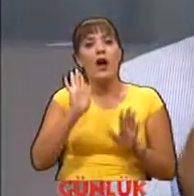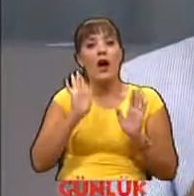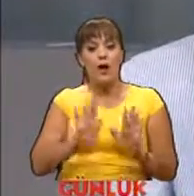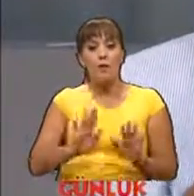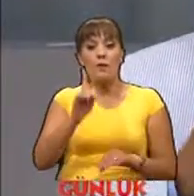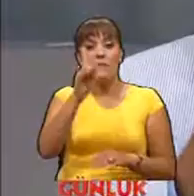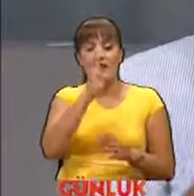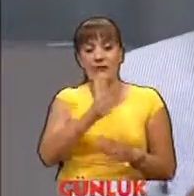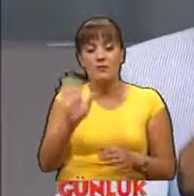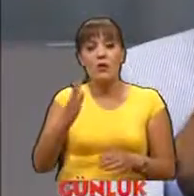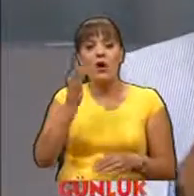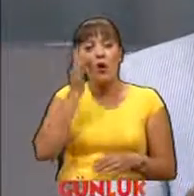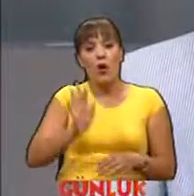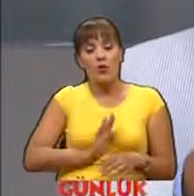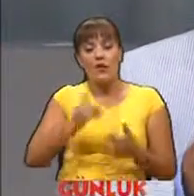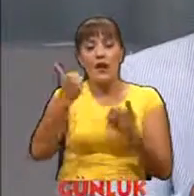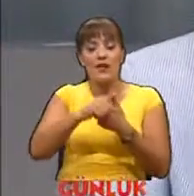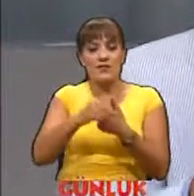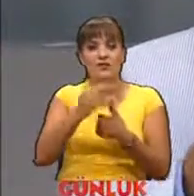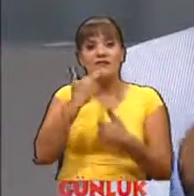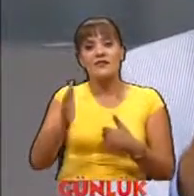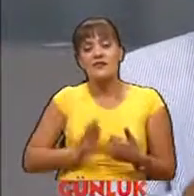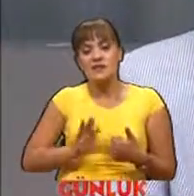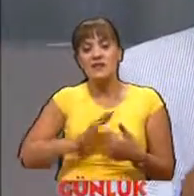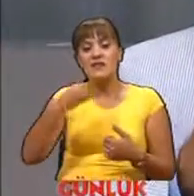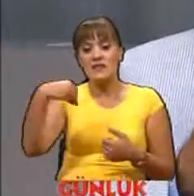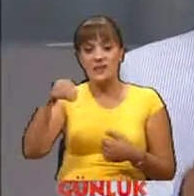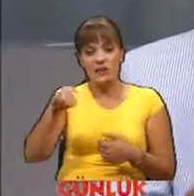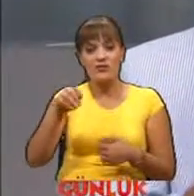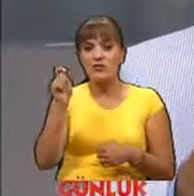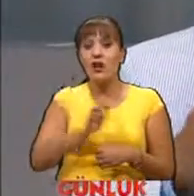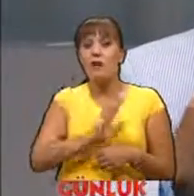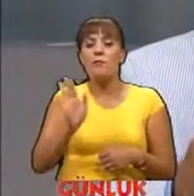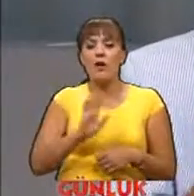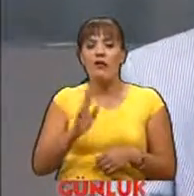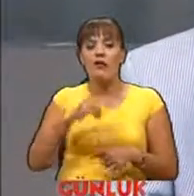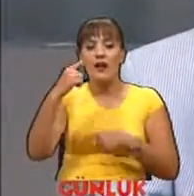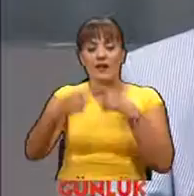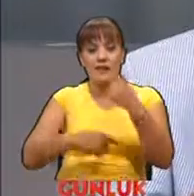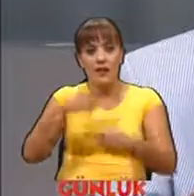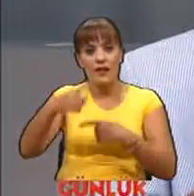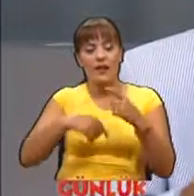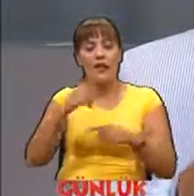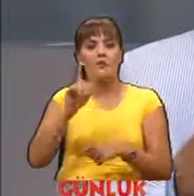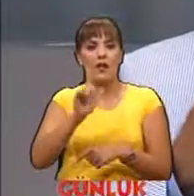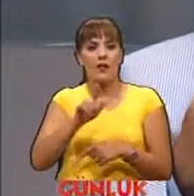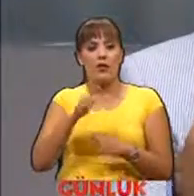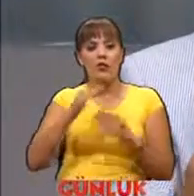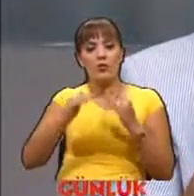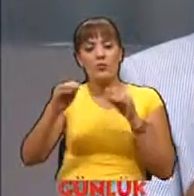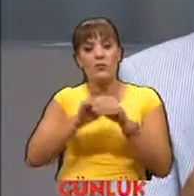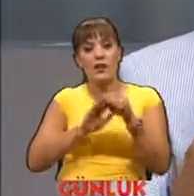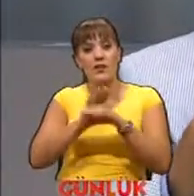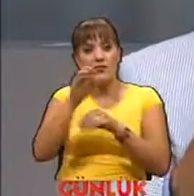Ama bir kimsenin oğluna, eşine, kızına satış yapmayacağı geleneklerimizin gereğidir.